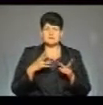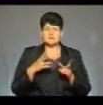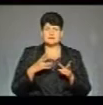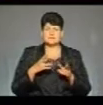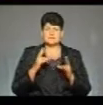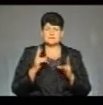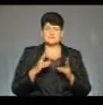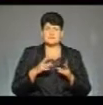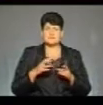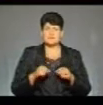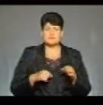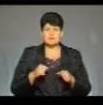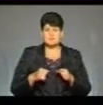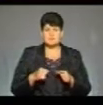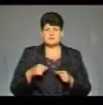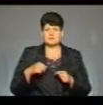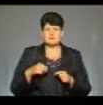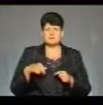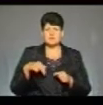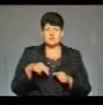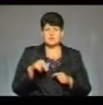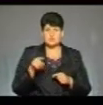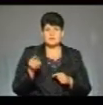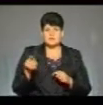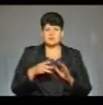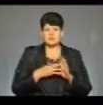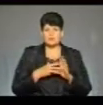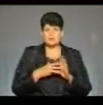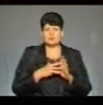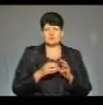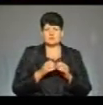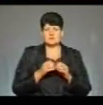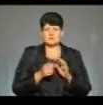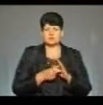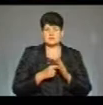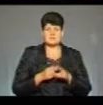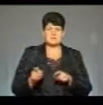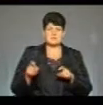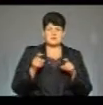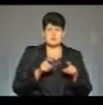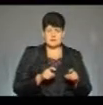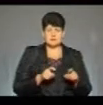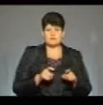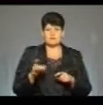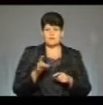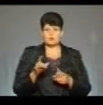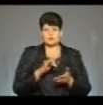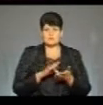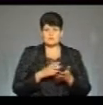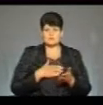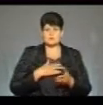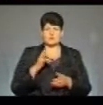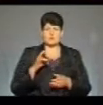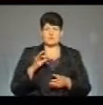«велосипед». Пішки діставався до села Римгач. Там був 8-й, а в 8-10 класі він переїхав. В районному центрі в нас, в